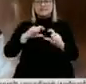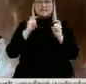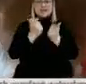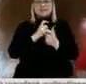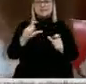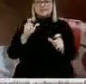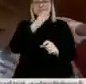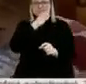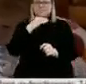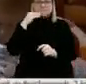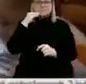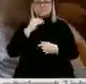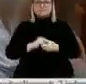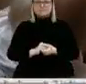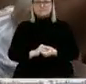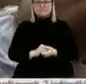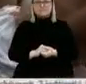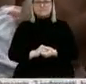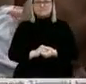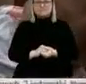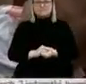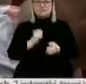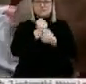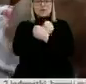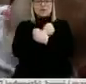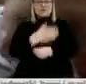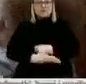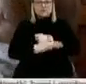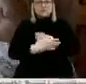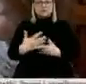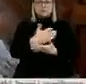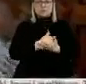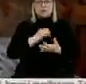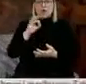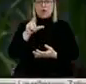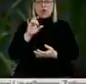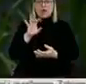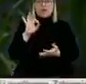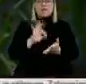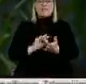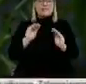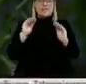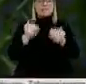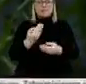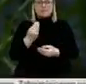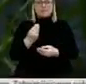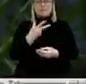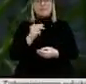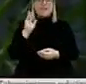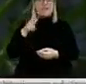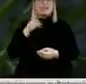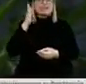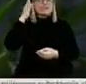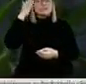uśmiechnięta. Kochani, wesprzyjcie w zbiórkę Olgi choćby najmniejszą kwotą. Nie kiedyś tam, tylko